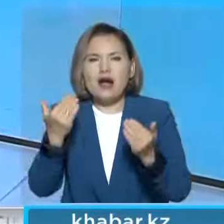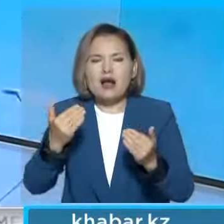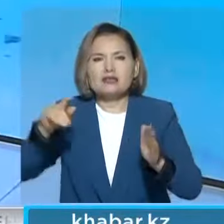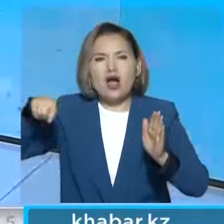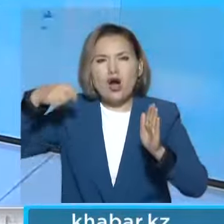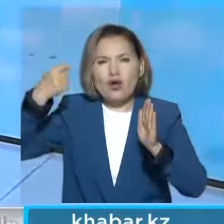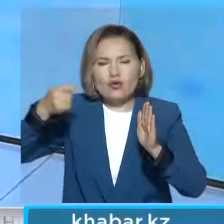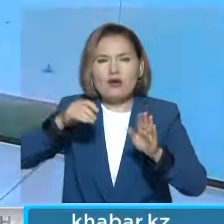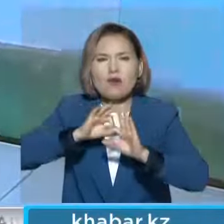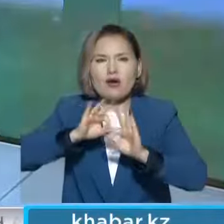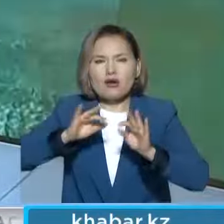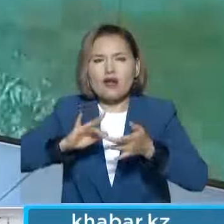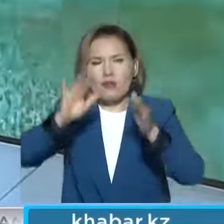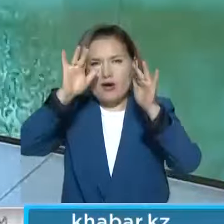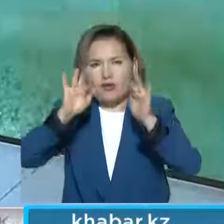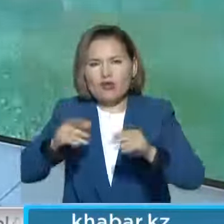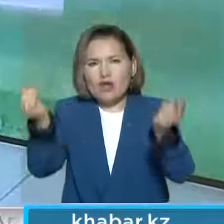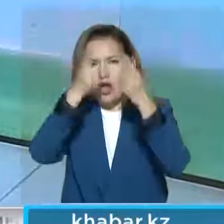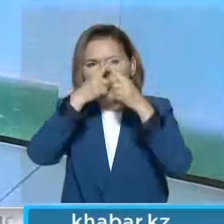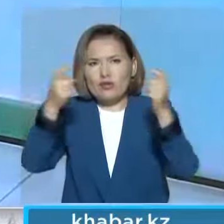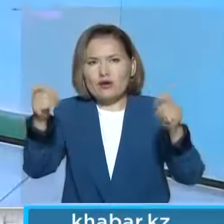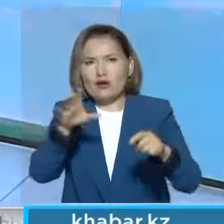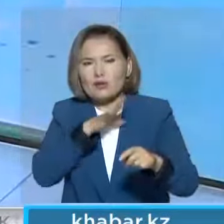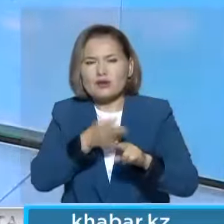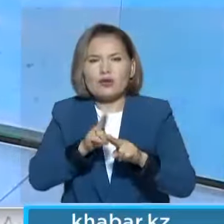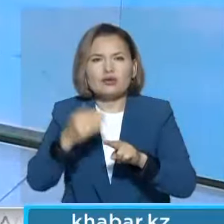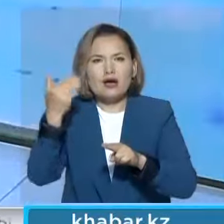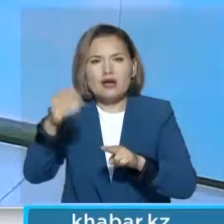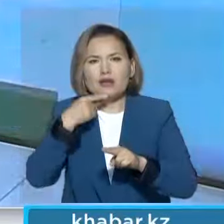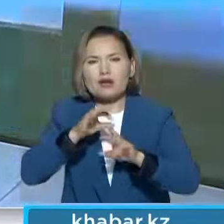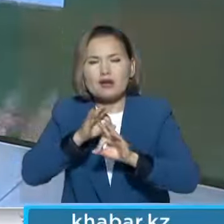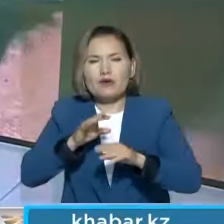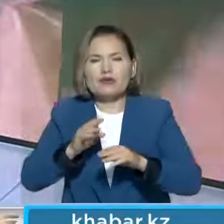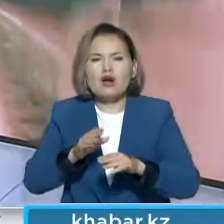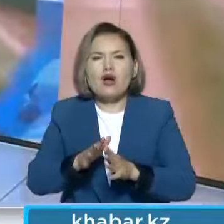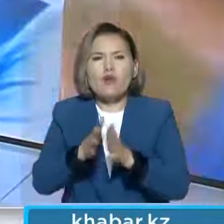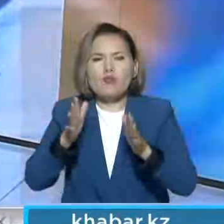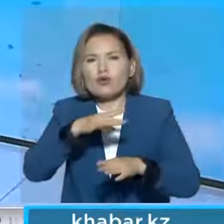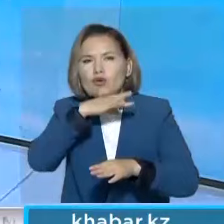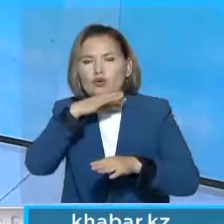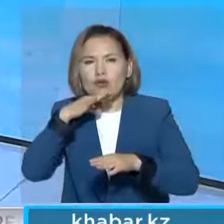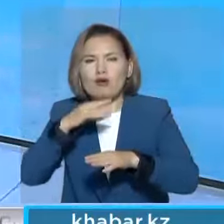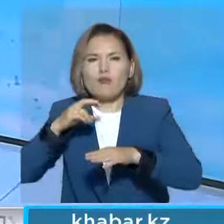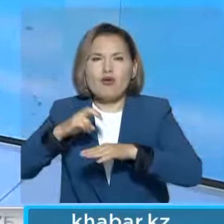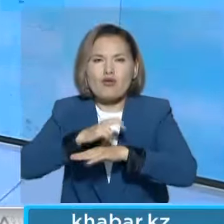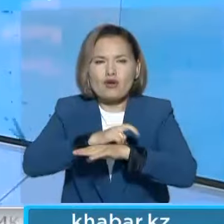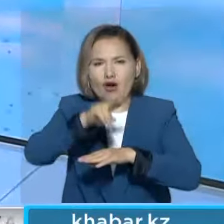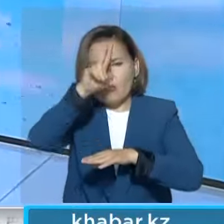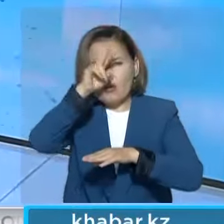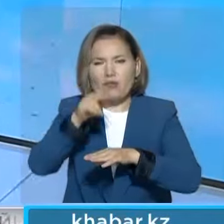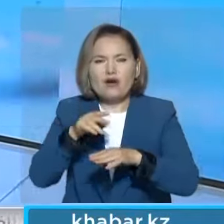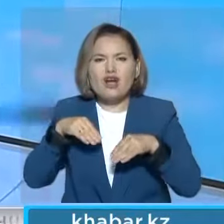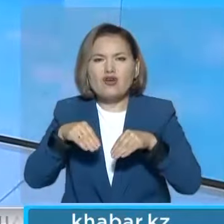жағдай осындай деп бейне жазбаны әлеуметтік желіге жүктепті. Айтуынша, үйірлі шегіртке алқапқа үздіксіз шабуылдап